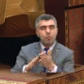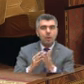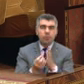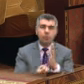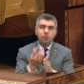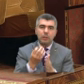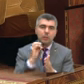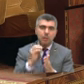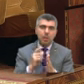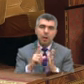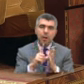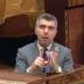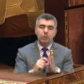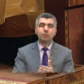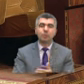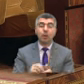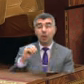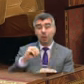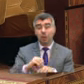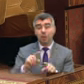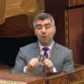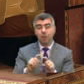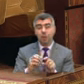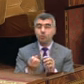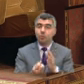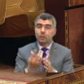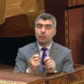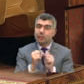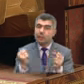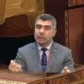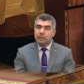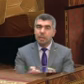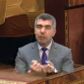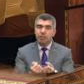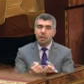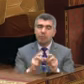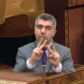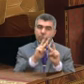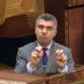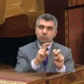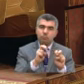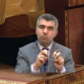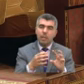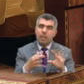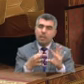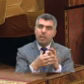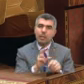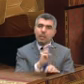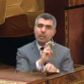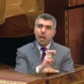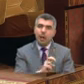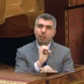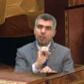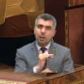المشترك لهذه المنظومة ودورها الجديد في التنمية، ووضع آليات للتتبع والمواكبة والتمويل بهدف تعزيز هذا